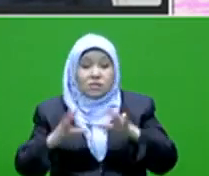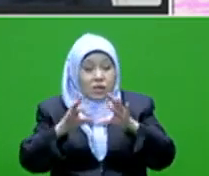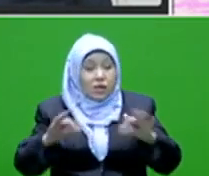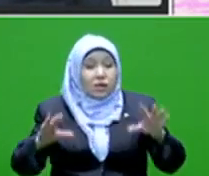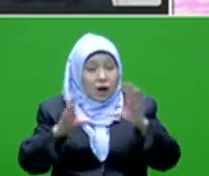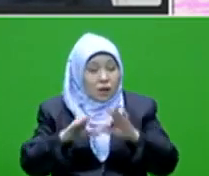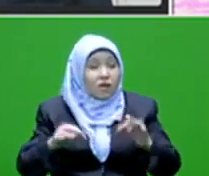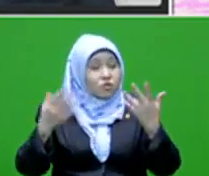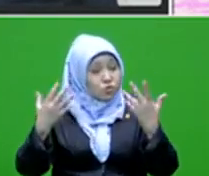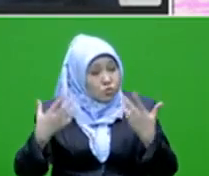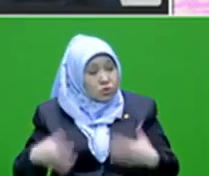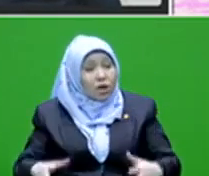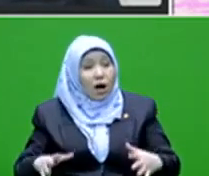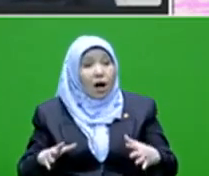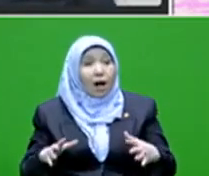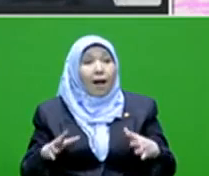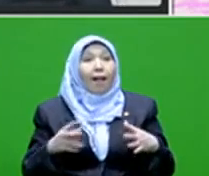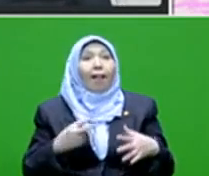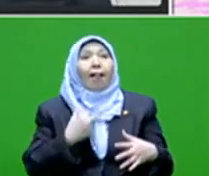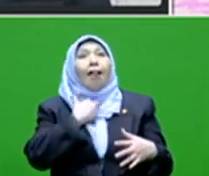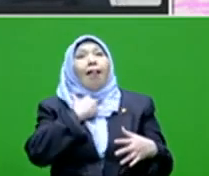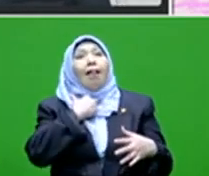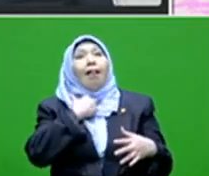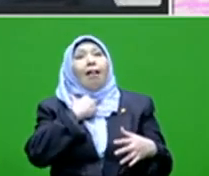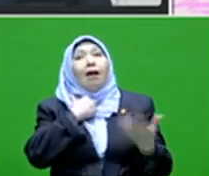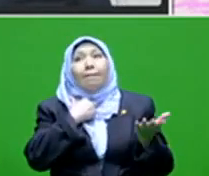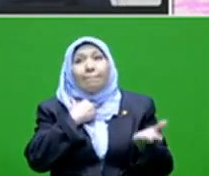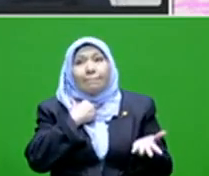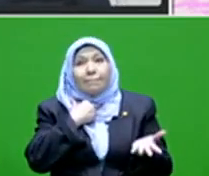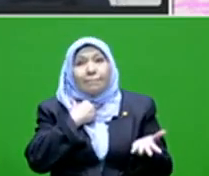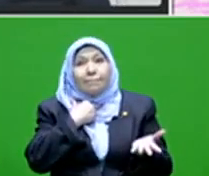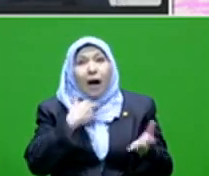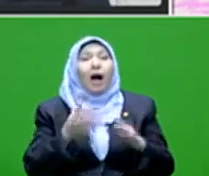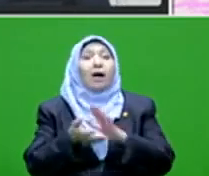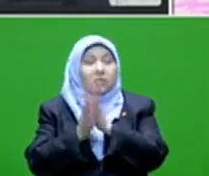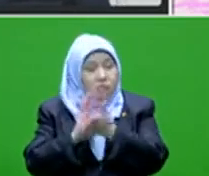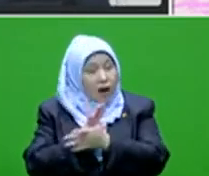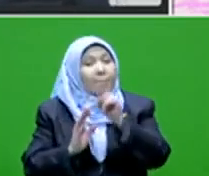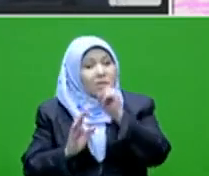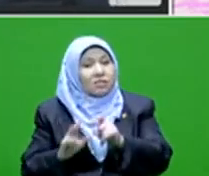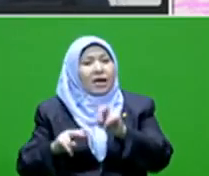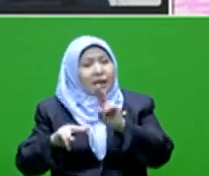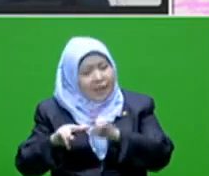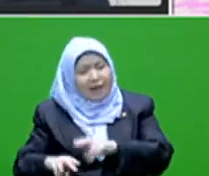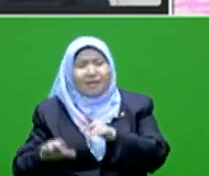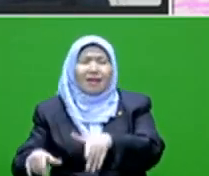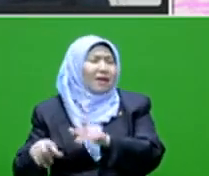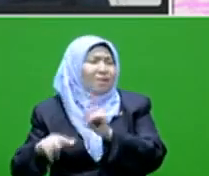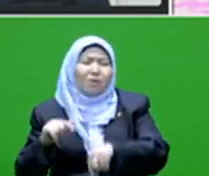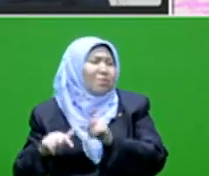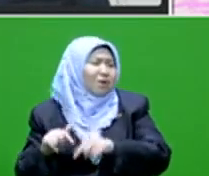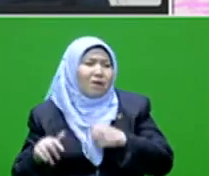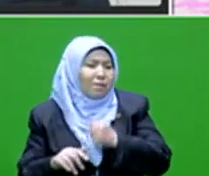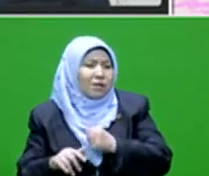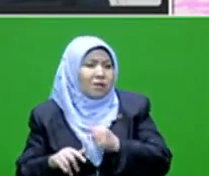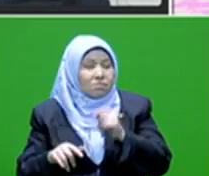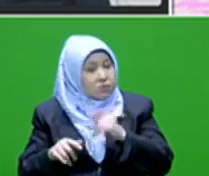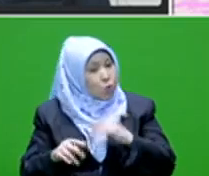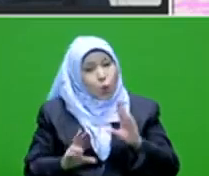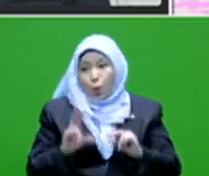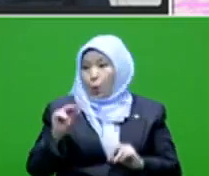mereka dah terkepit dah. Saya kena ambil juga. Bunyamin ni kena duduk juga dengan saya. Tak boleh sebab dia yang curi tadi hampa dah